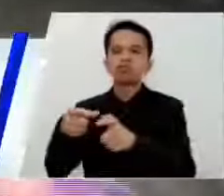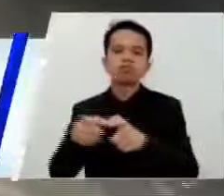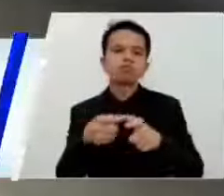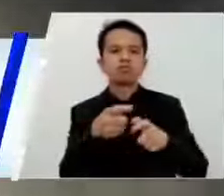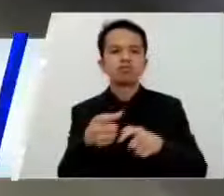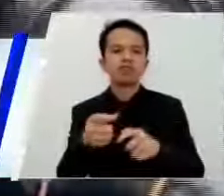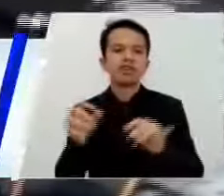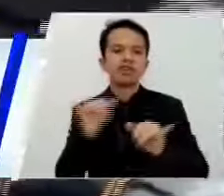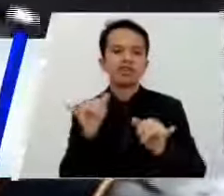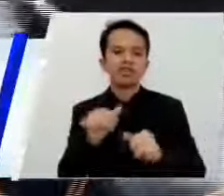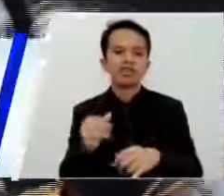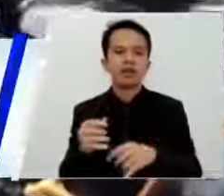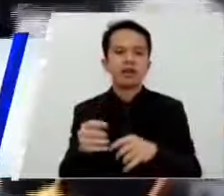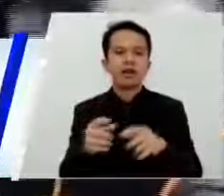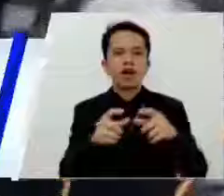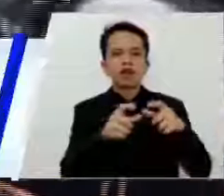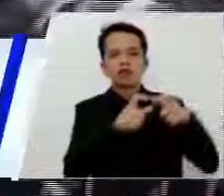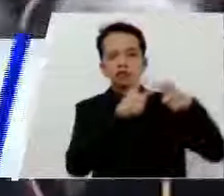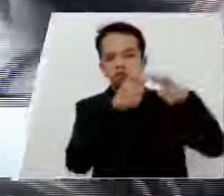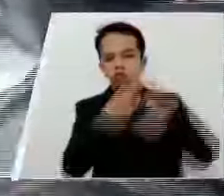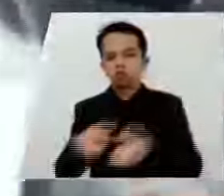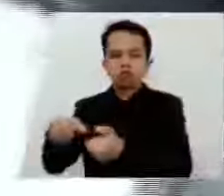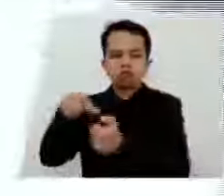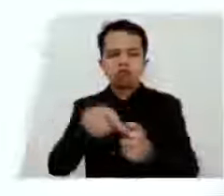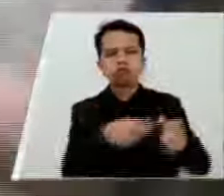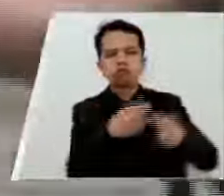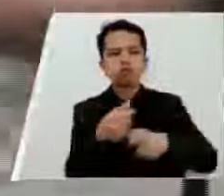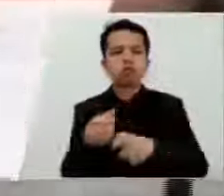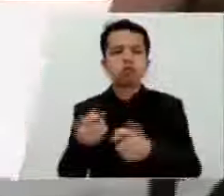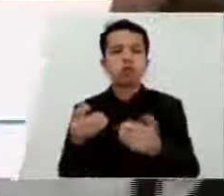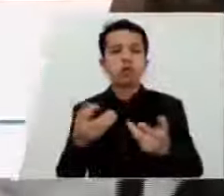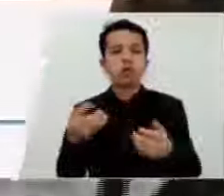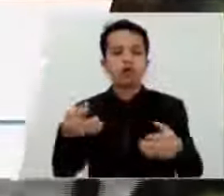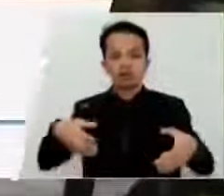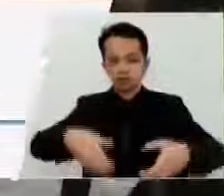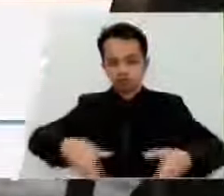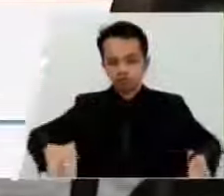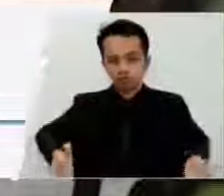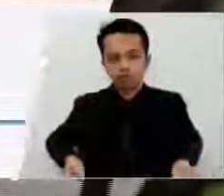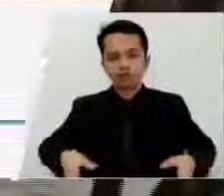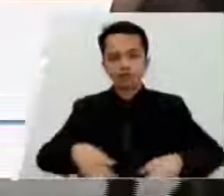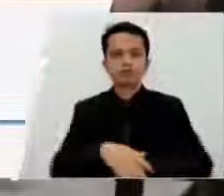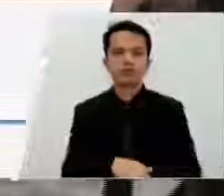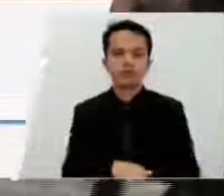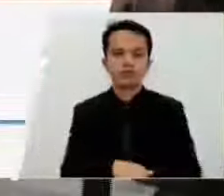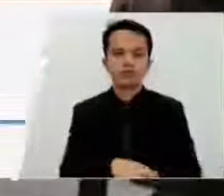nag-roller coaster sa ilog habang sakay ng salbabida. Okay ra kayo ya, sakit kay diri